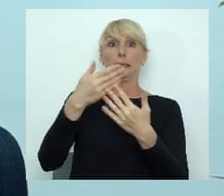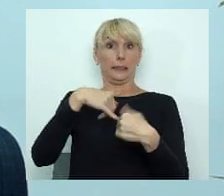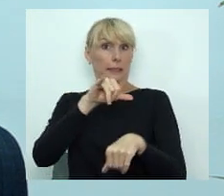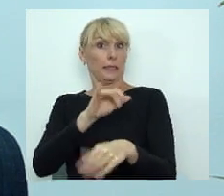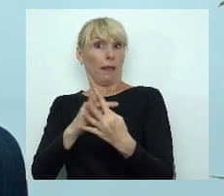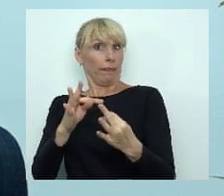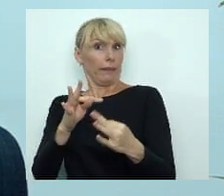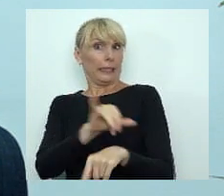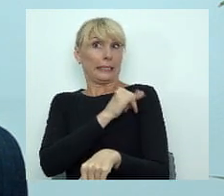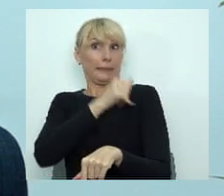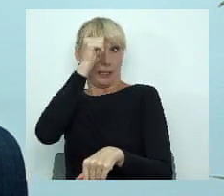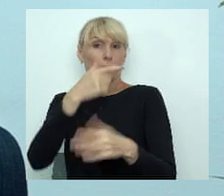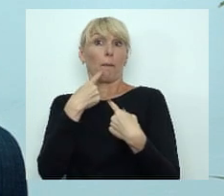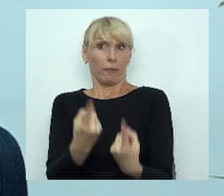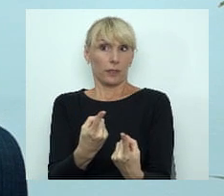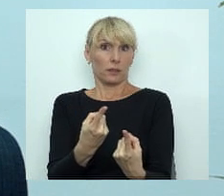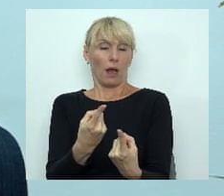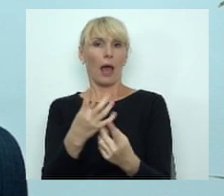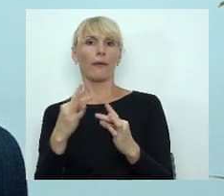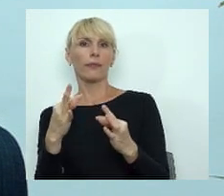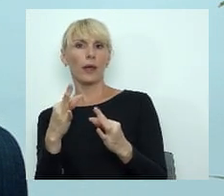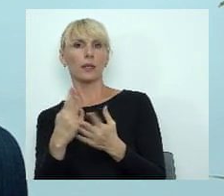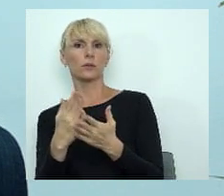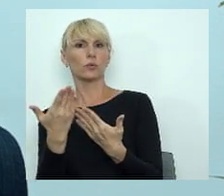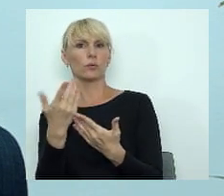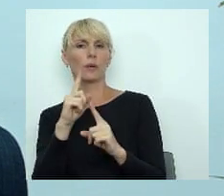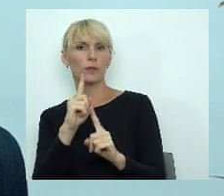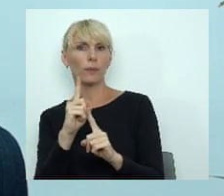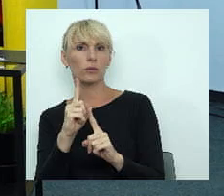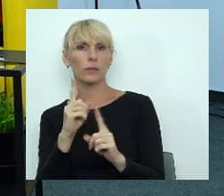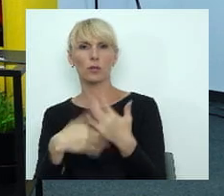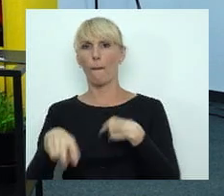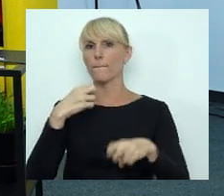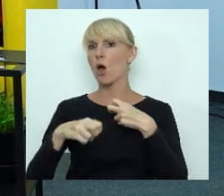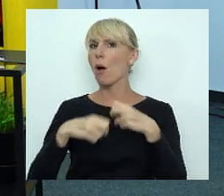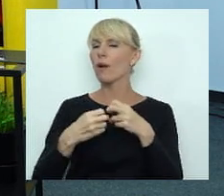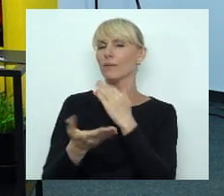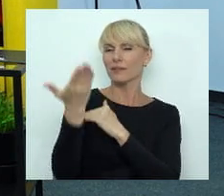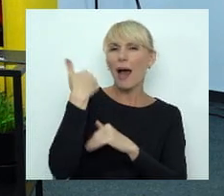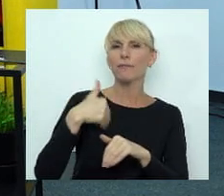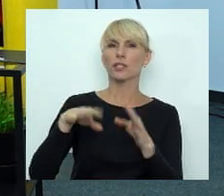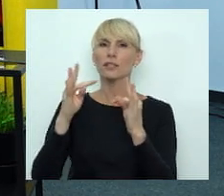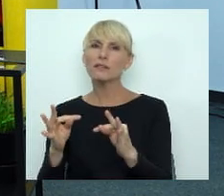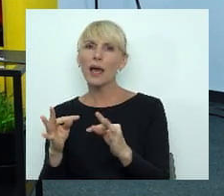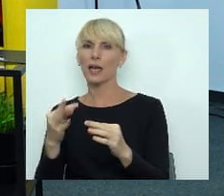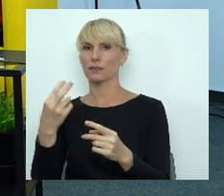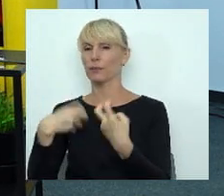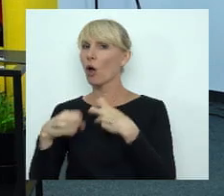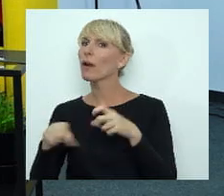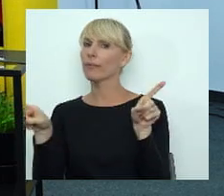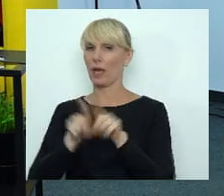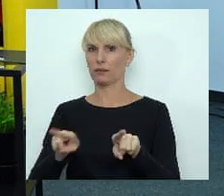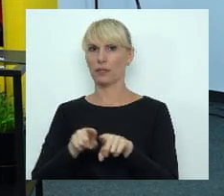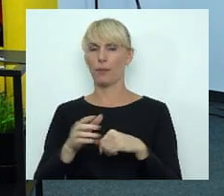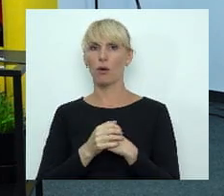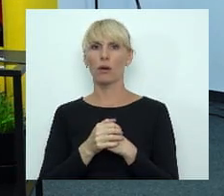był teraz problem? Teraz tego pewnie nie ma, bo są wprowadzone numerki. Tak naprawdę to był problem kiedyś i to jest problematyczne teraz,